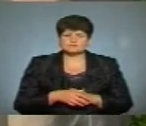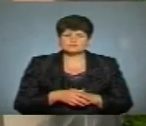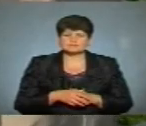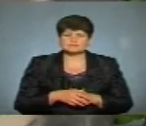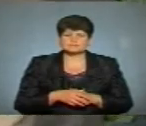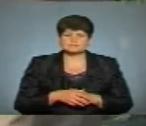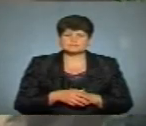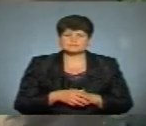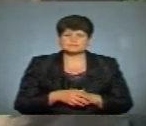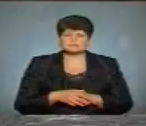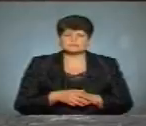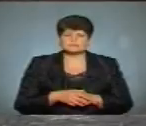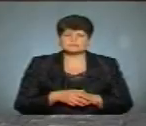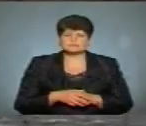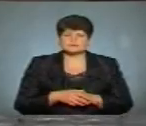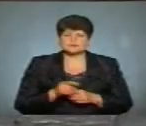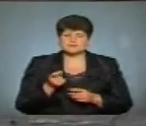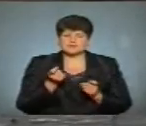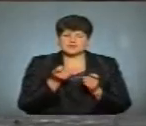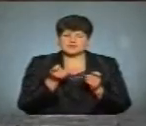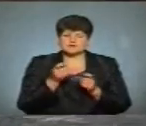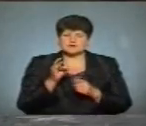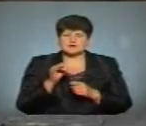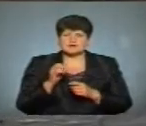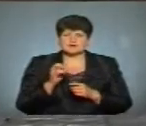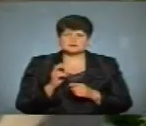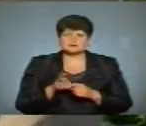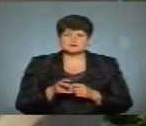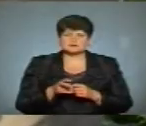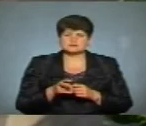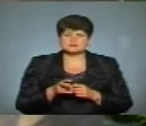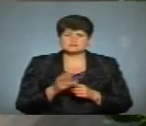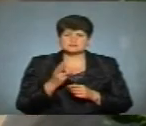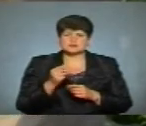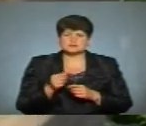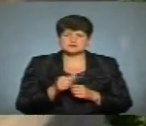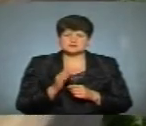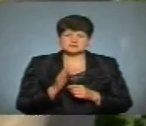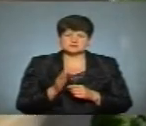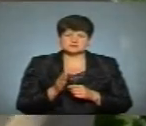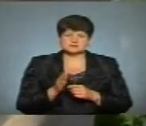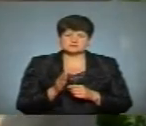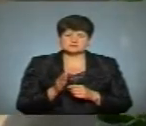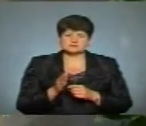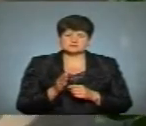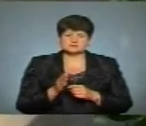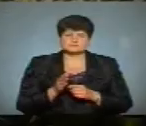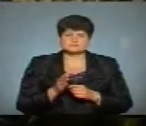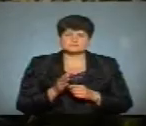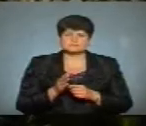який вижив. І от є малесенький равлик. Цей малесенький равлик буквально за 3 місяці стане таким